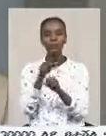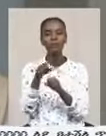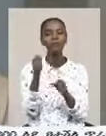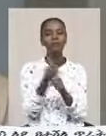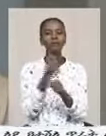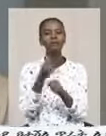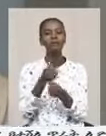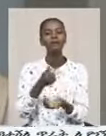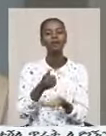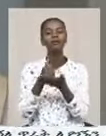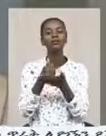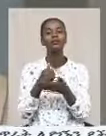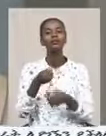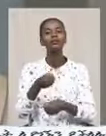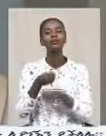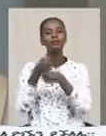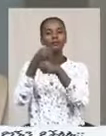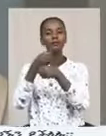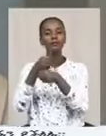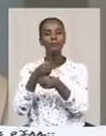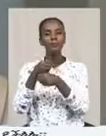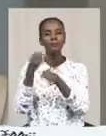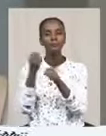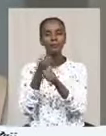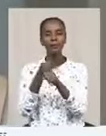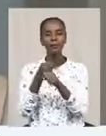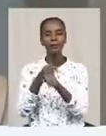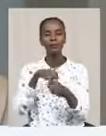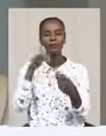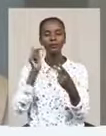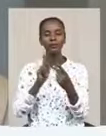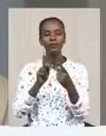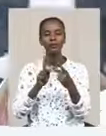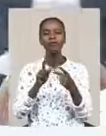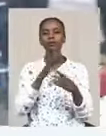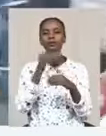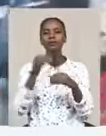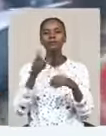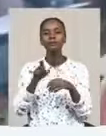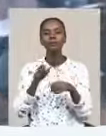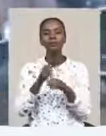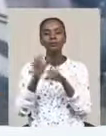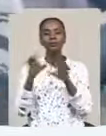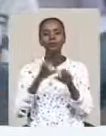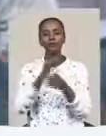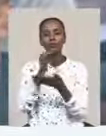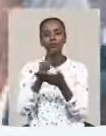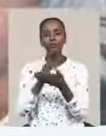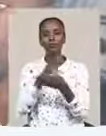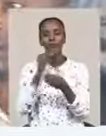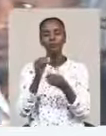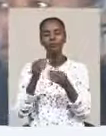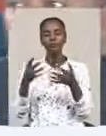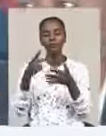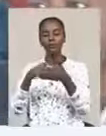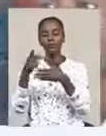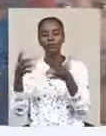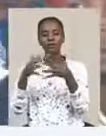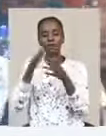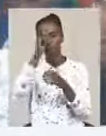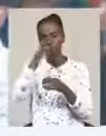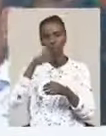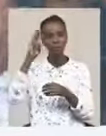እንዲሰራ እንዲያግዝ እንዲደግፍ ለስራው መሳለጥ ተገቢው ድጋፍ እንዲያደርግ ነው። በኤጀንሲው የካልም ፕሮጀክት አስተባባሪ አቶ ስለሺ